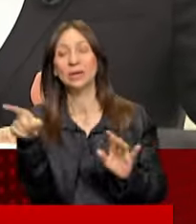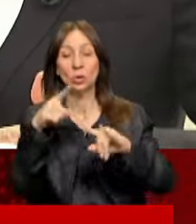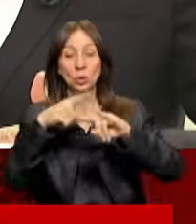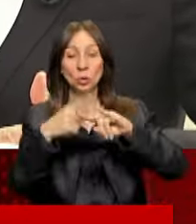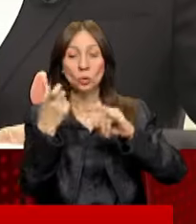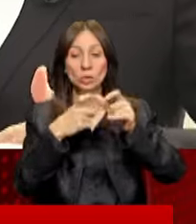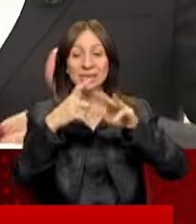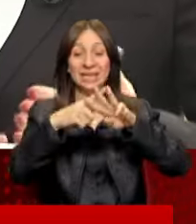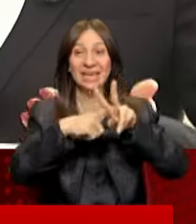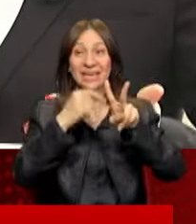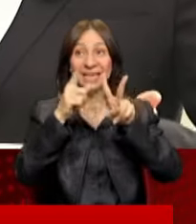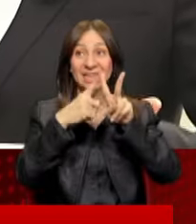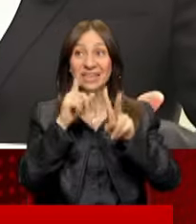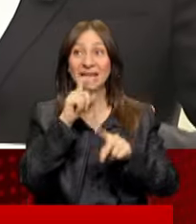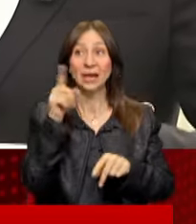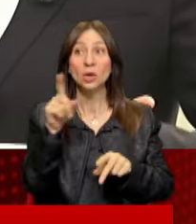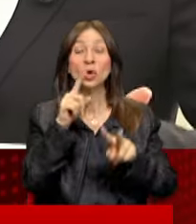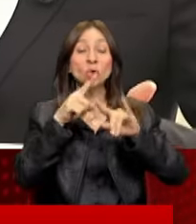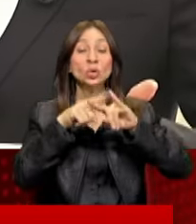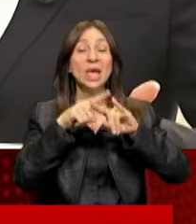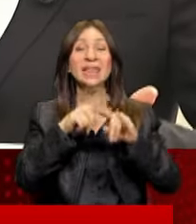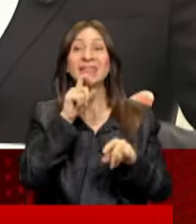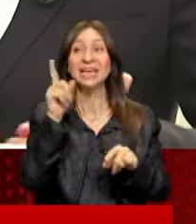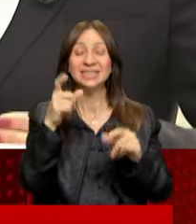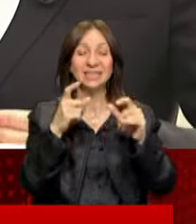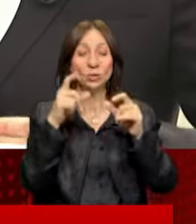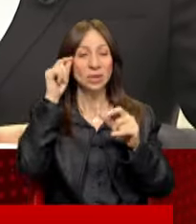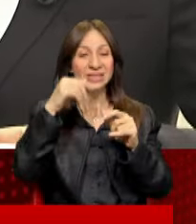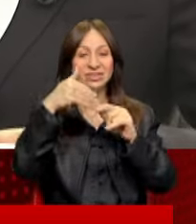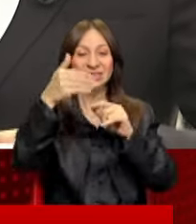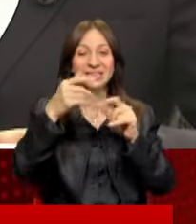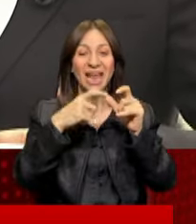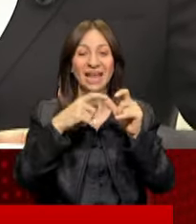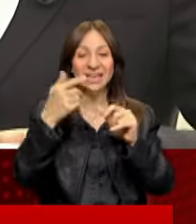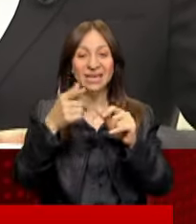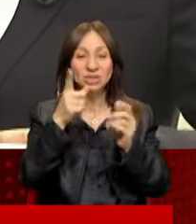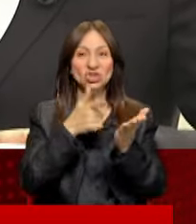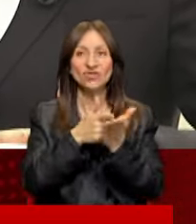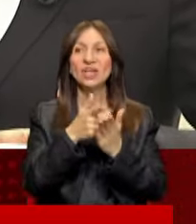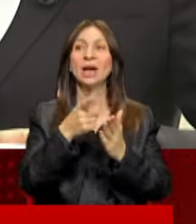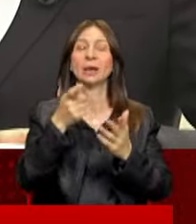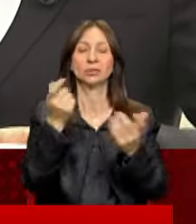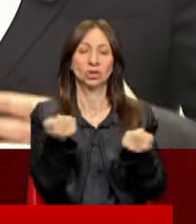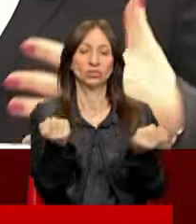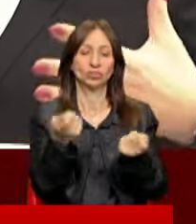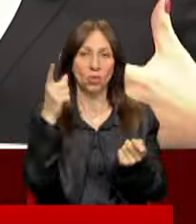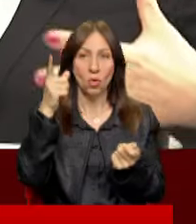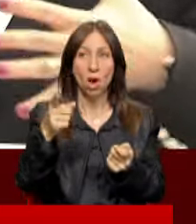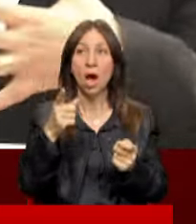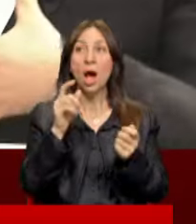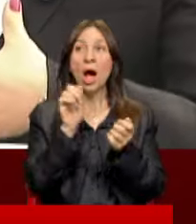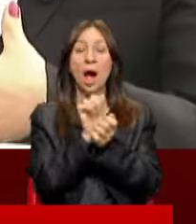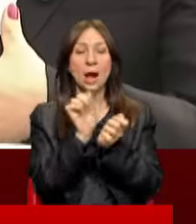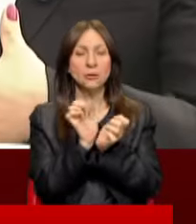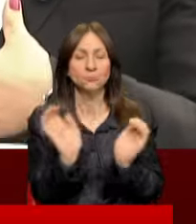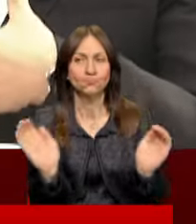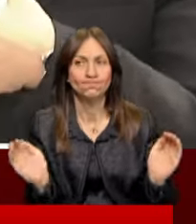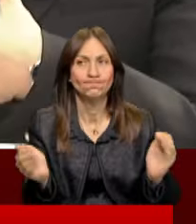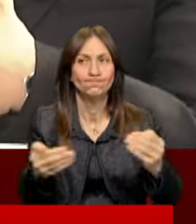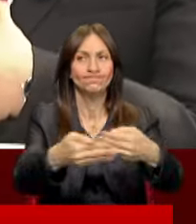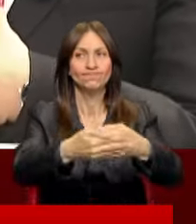dayı. Hüseyin dayı Selanik'in hemen dışındaki Rapla çiftliğine kahya olarak çalışıyor. Aileye kol kanat